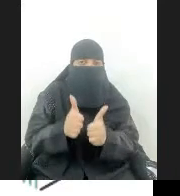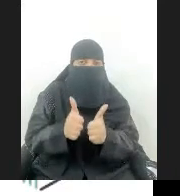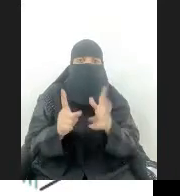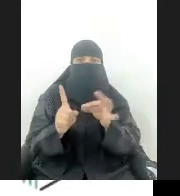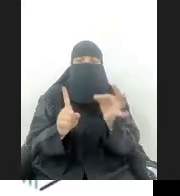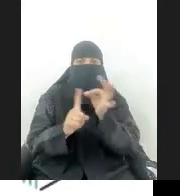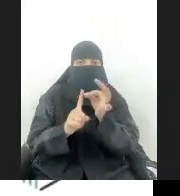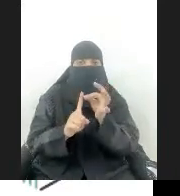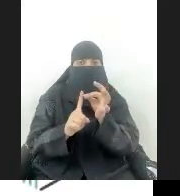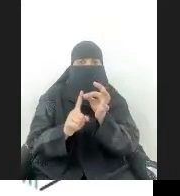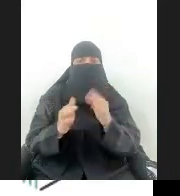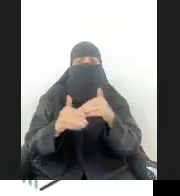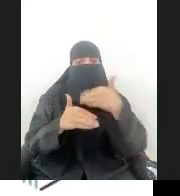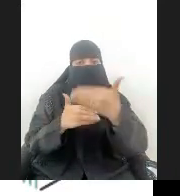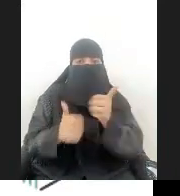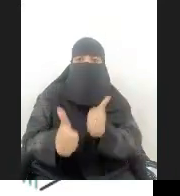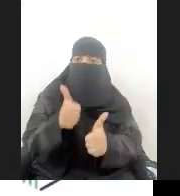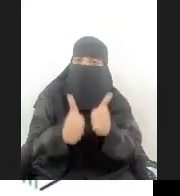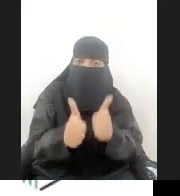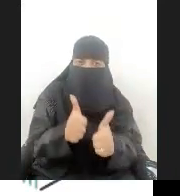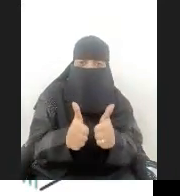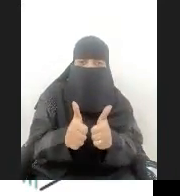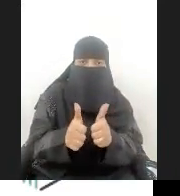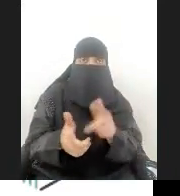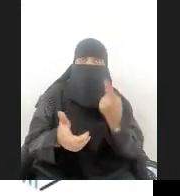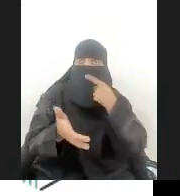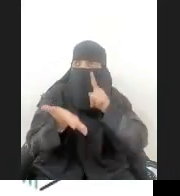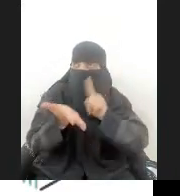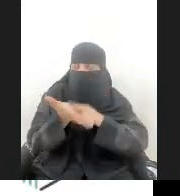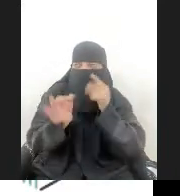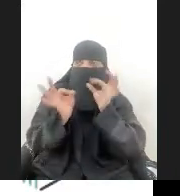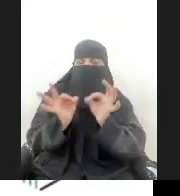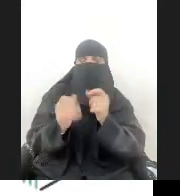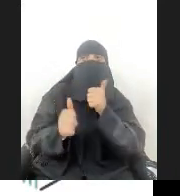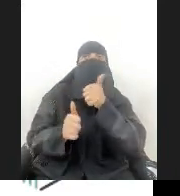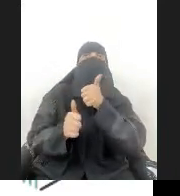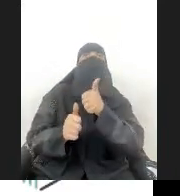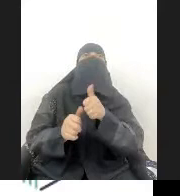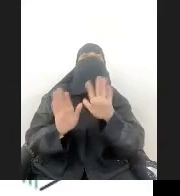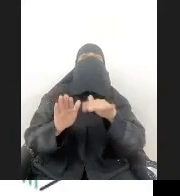كيف نتأكد من تحقيق الطلاب لتلك النتائج